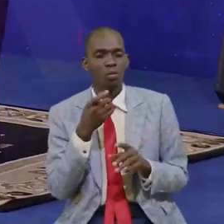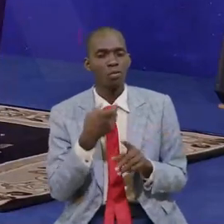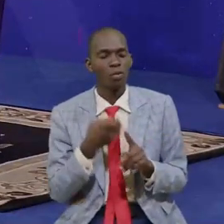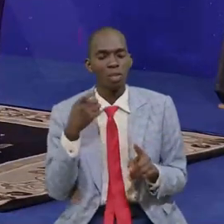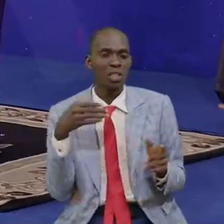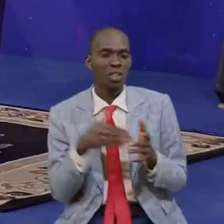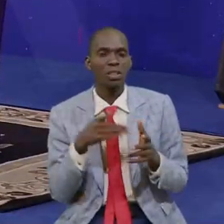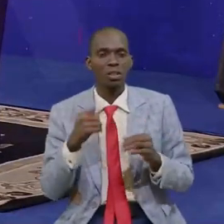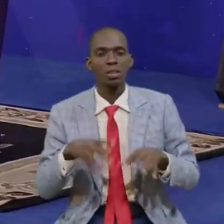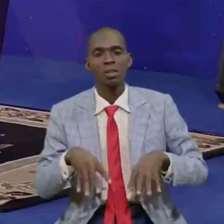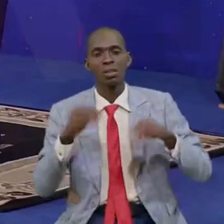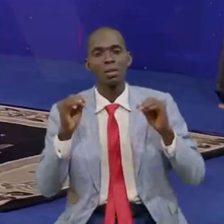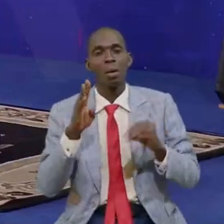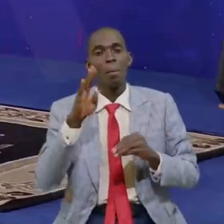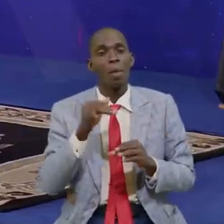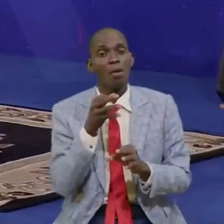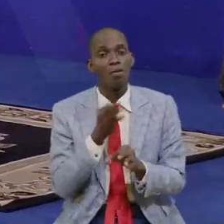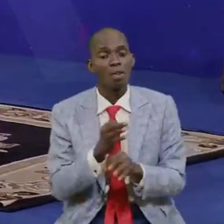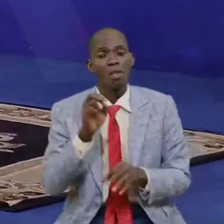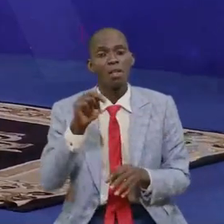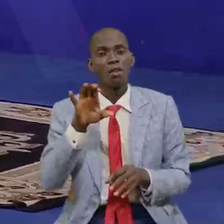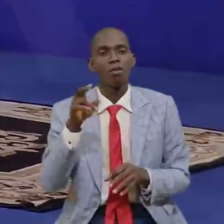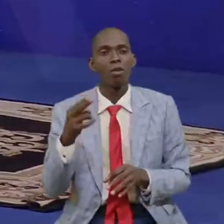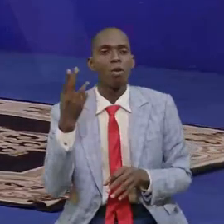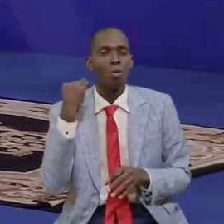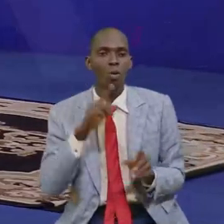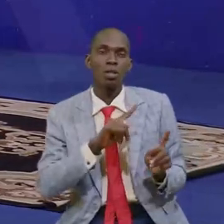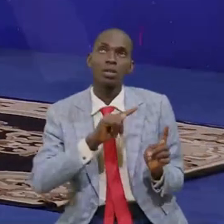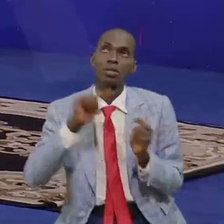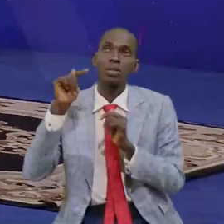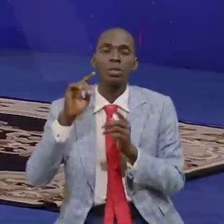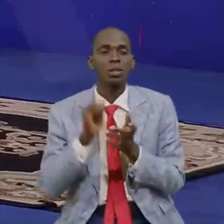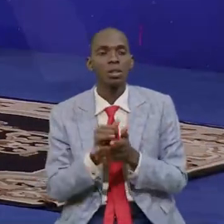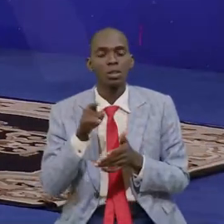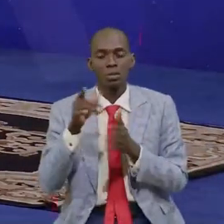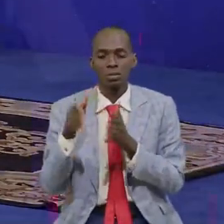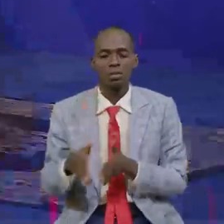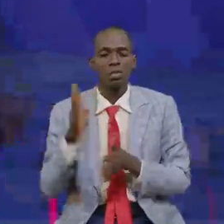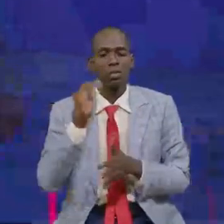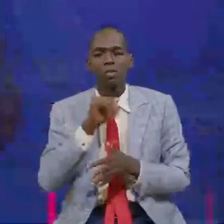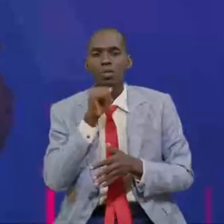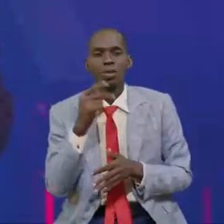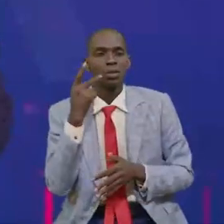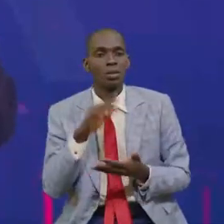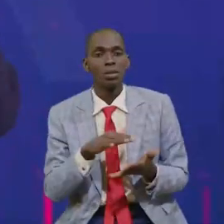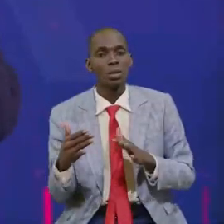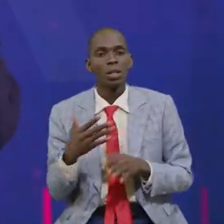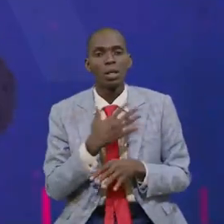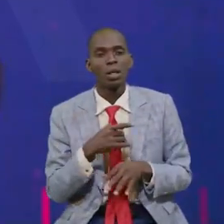fut enlevé pour qu'il ne vit point la mort. Et qu'il ne parut plus parce que Dieu